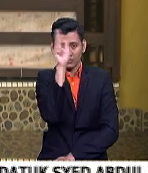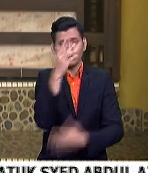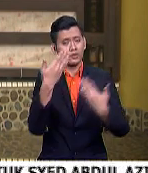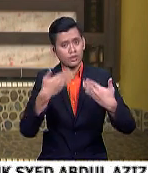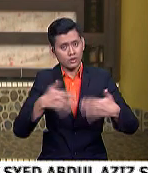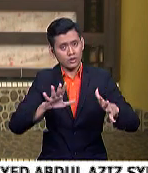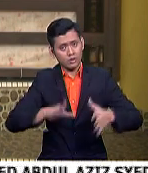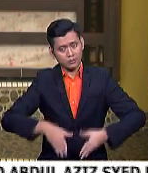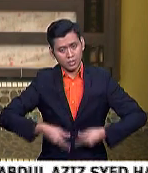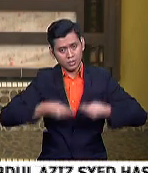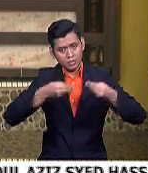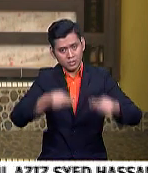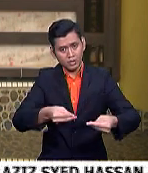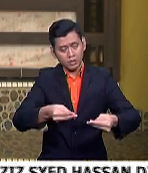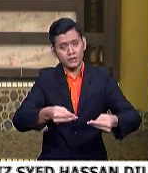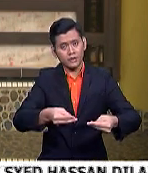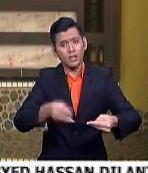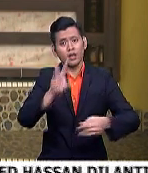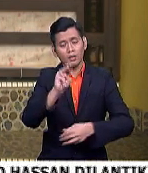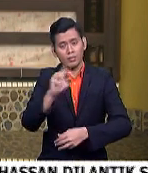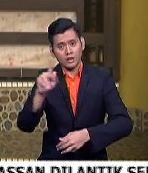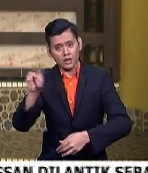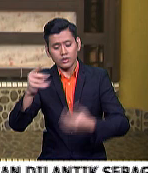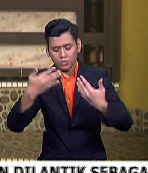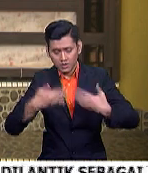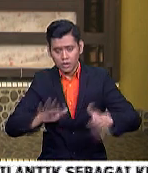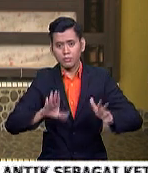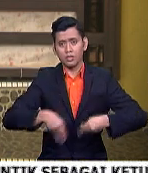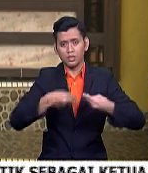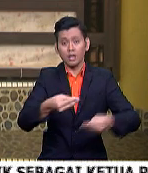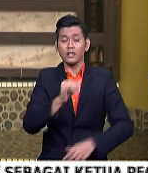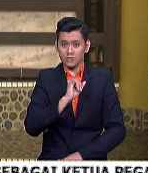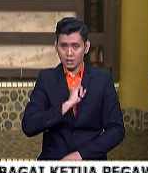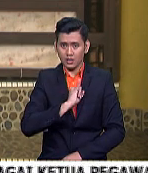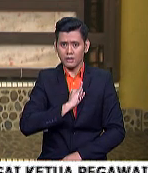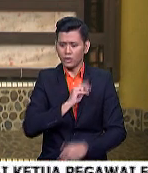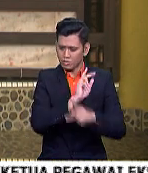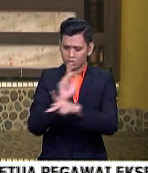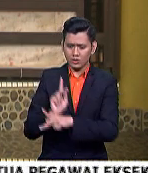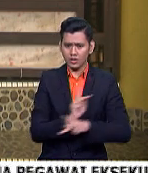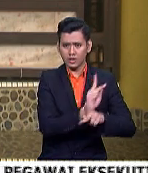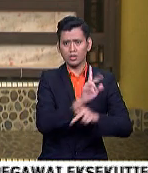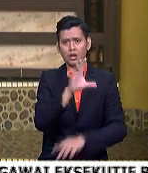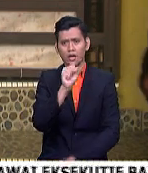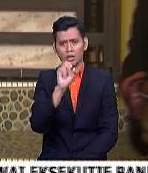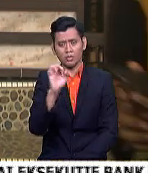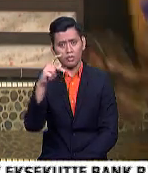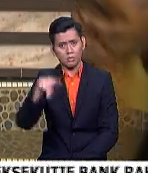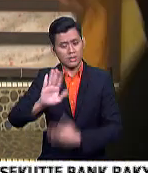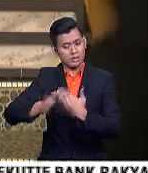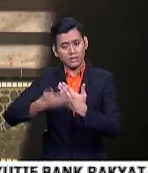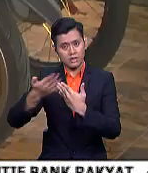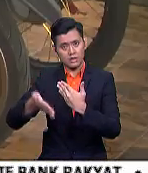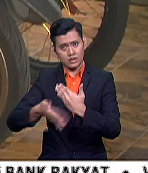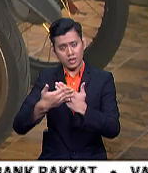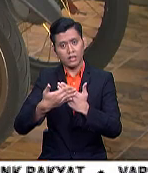Follow sajalah, sebab yang macam saya jaga SOP pun boleh kena orang cakap COVID, apatah